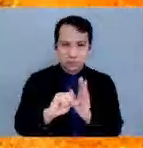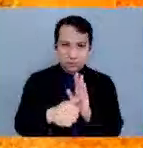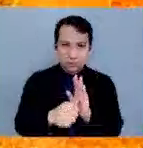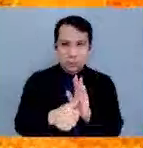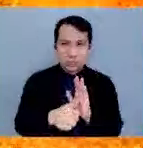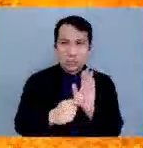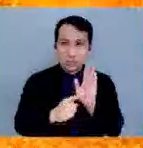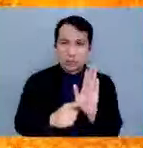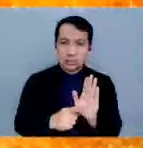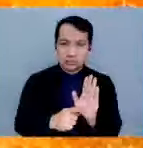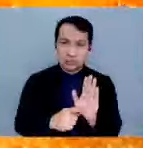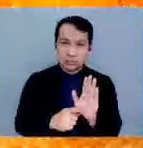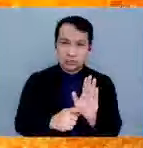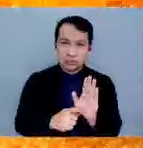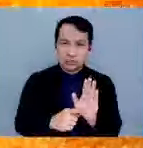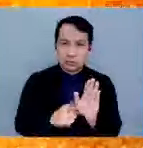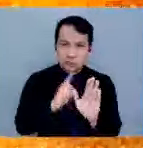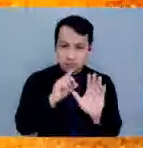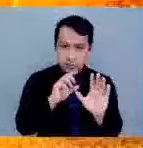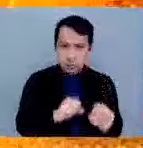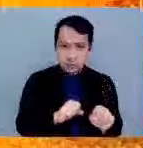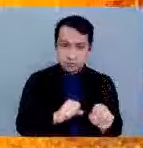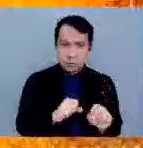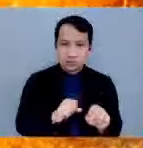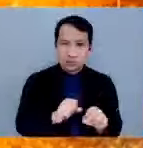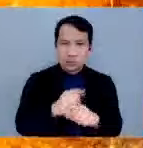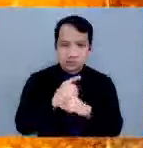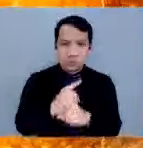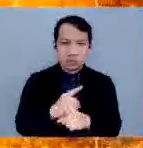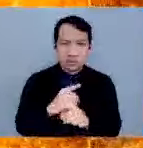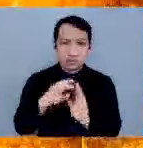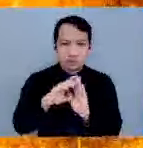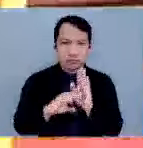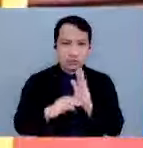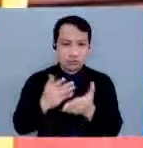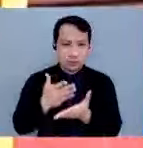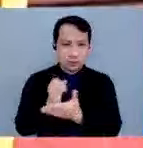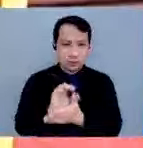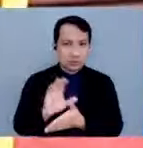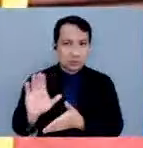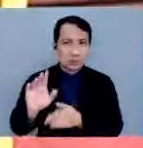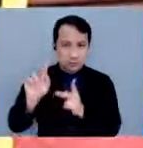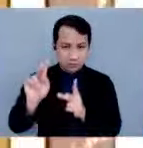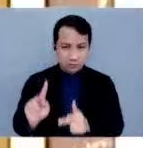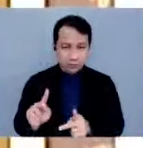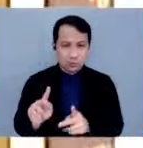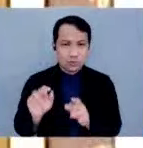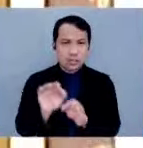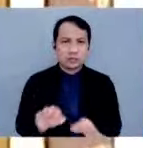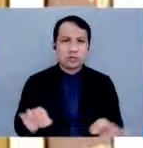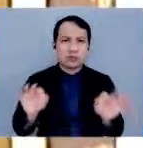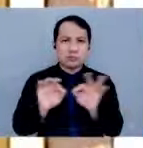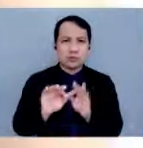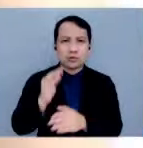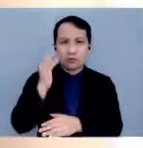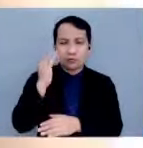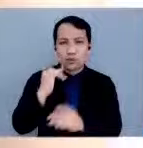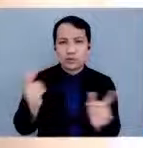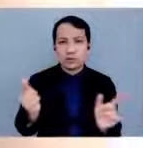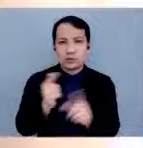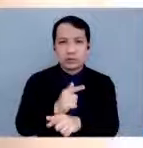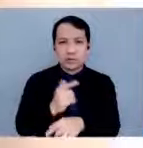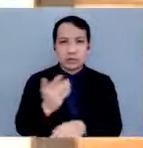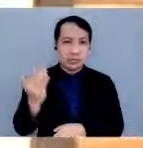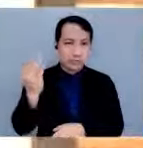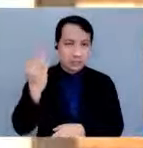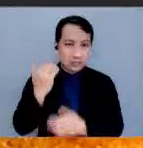ang indefinite detention ay paglabag sa constitutional rights ng isang tao. Mahalaga po ito dahil binabaliktad nito ang dating umiiral